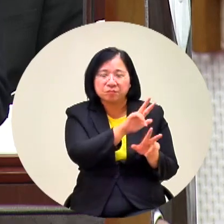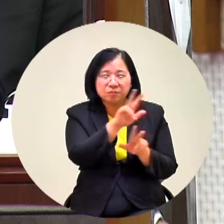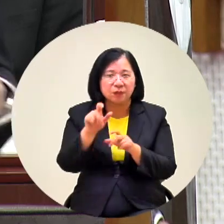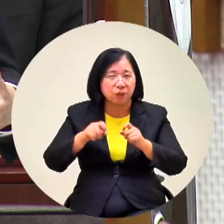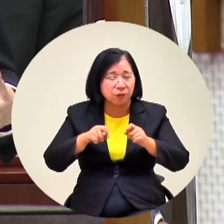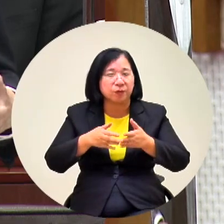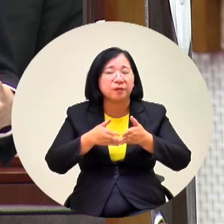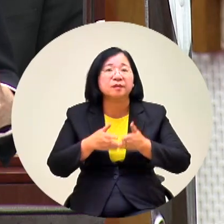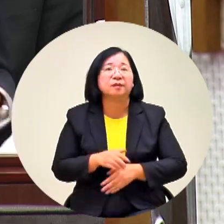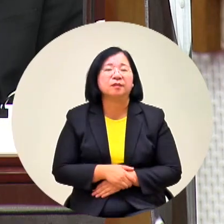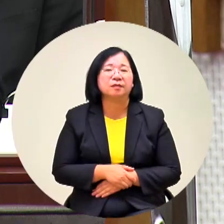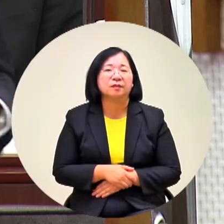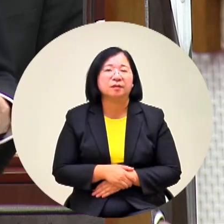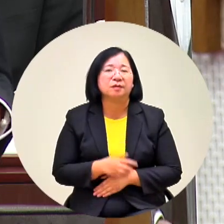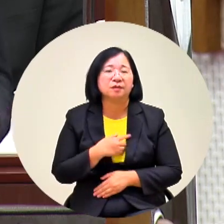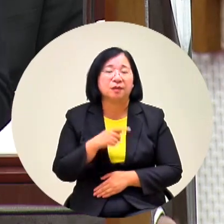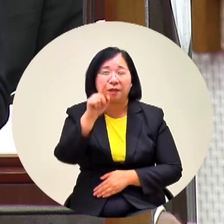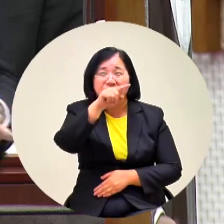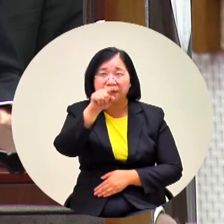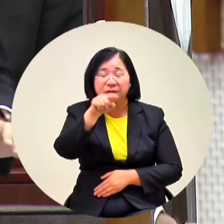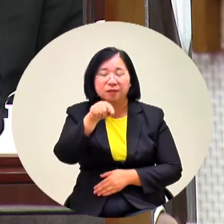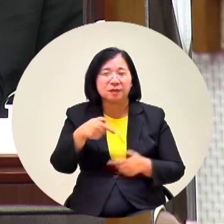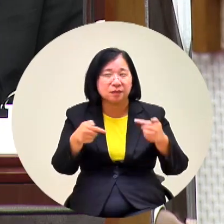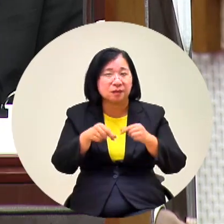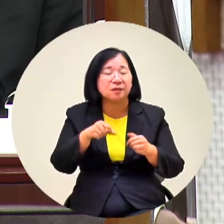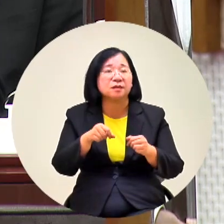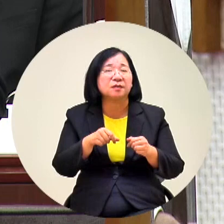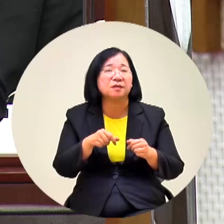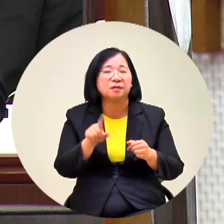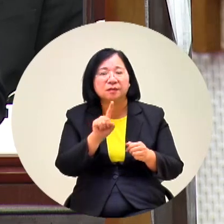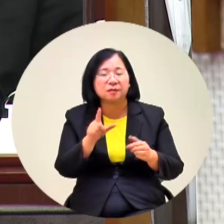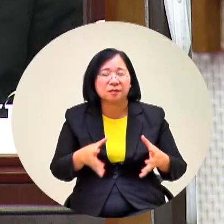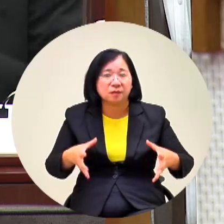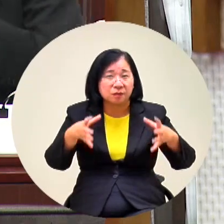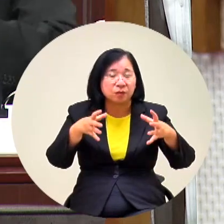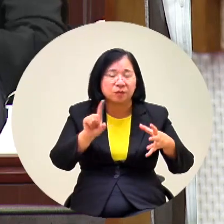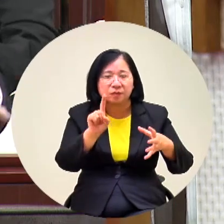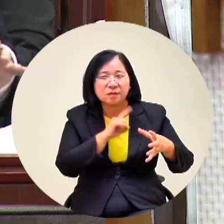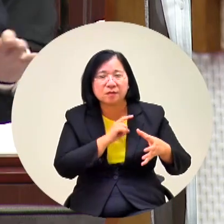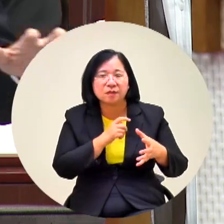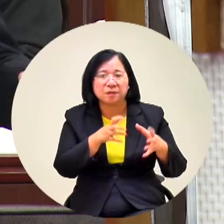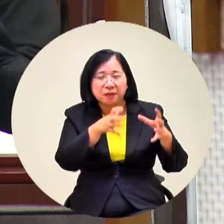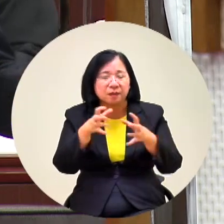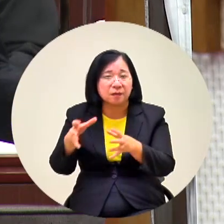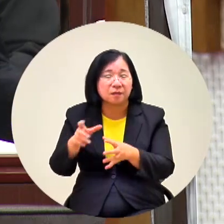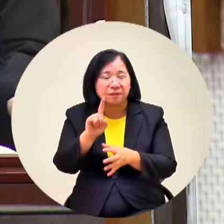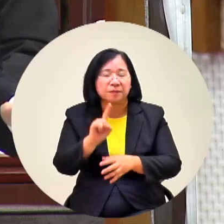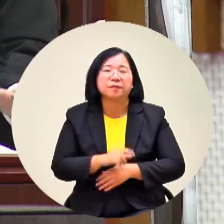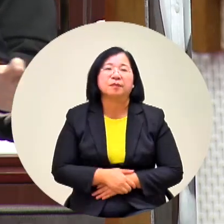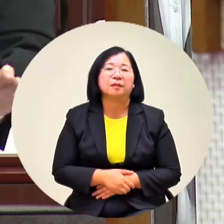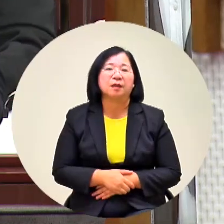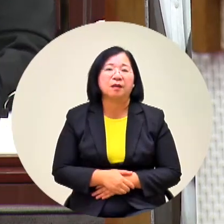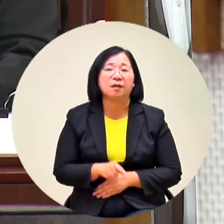的这个桶子哈，或者是怎么样加氢气的一些设备哈啊，所以这个必须在整个国家能源政策的一个